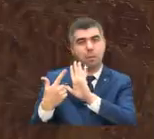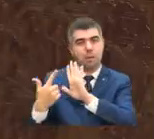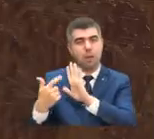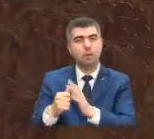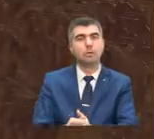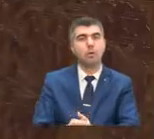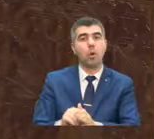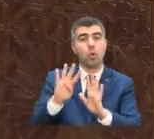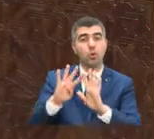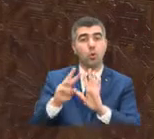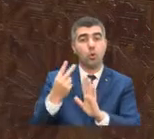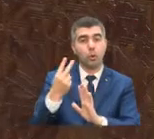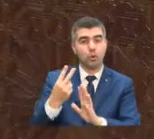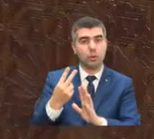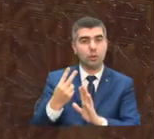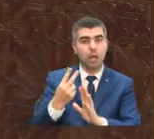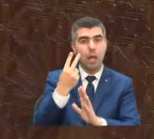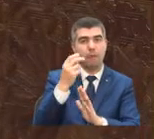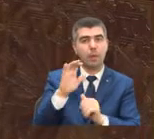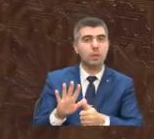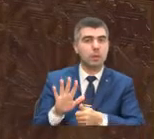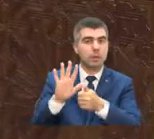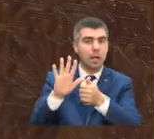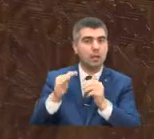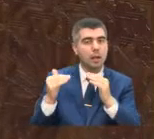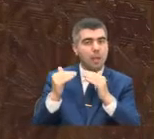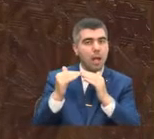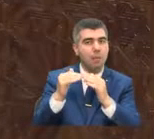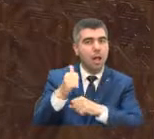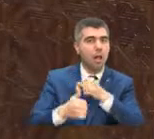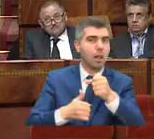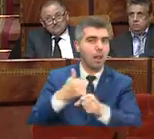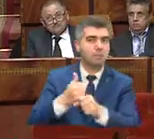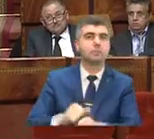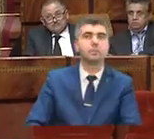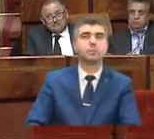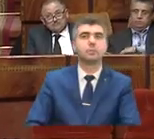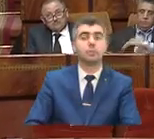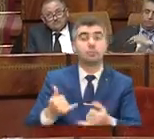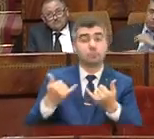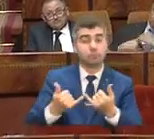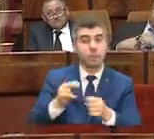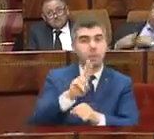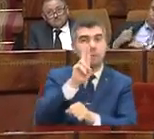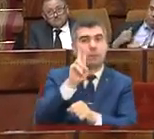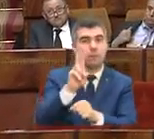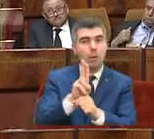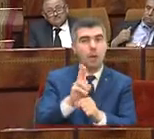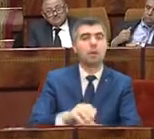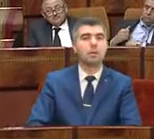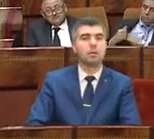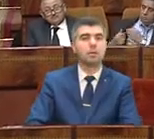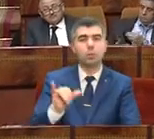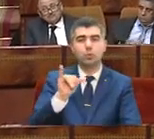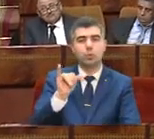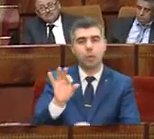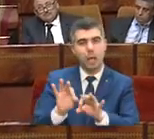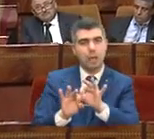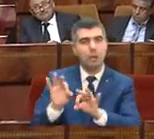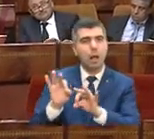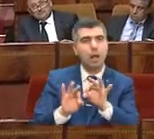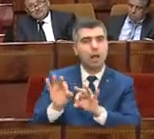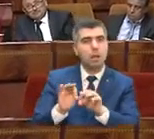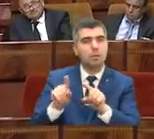2017 و29 مليار سنة 2016 من نفس الفترة. لهذا نسائلكم السيد الوزير عن الإجراءات التي